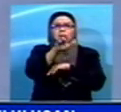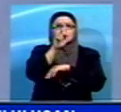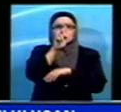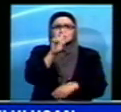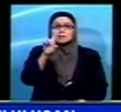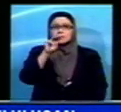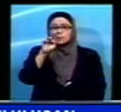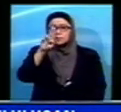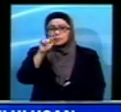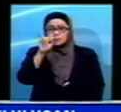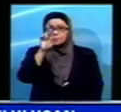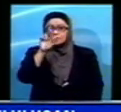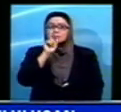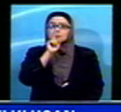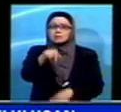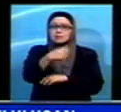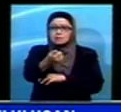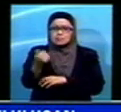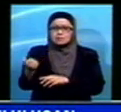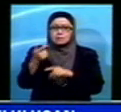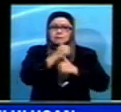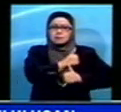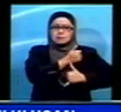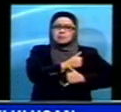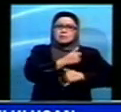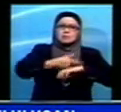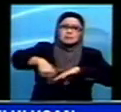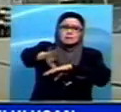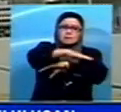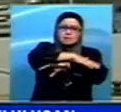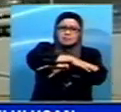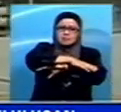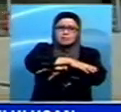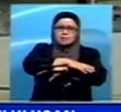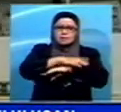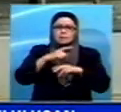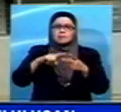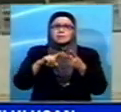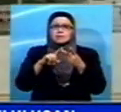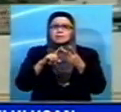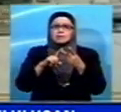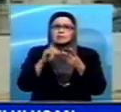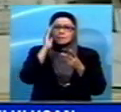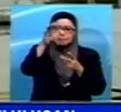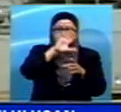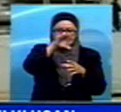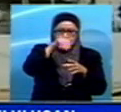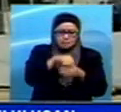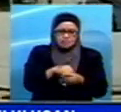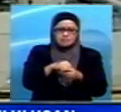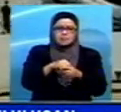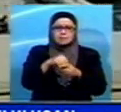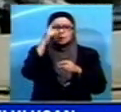mutiara yaitu merupakan satu ESET tentara laut yaitu betul matriks yang akan bertanggung melibatkan diri dalam